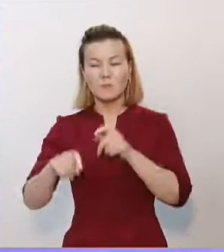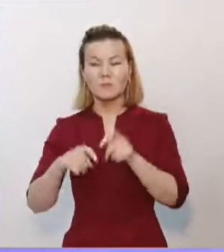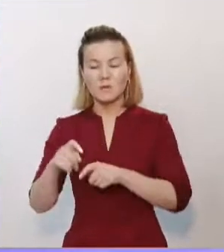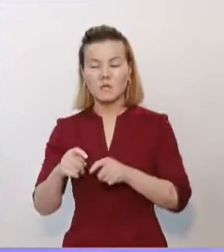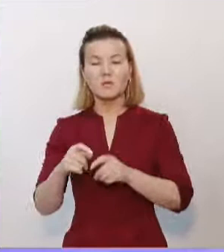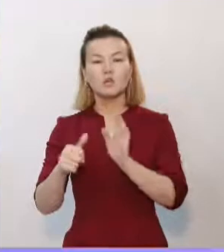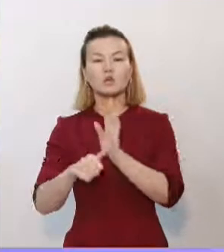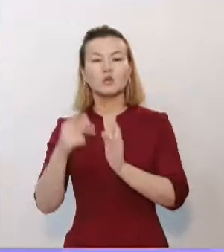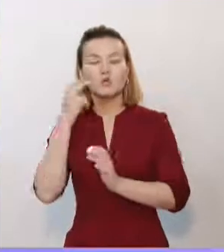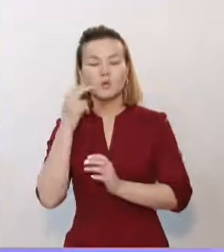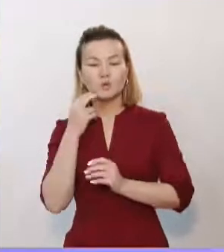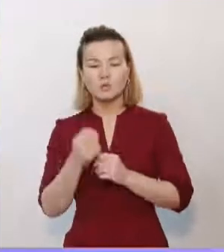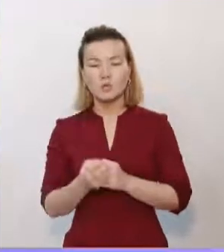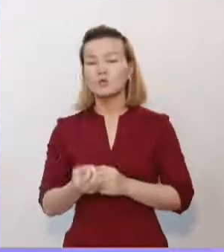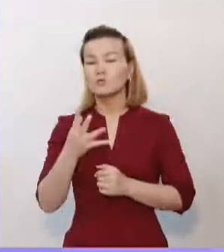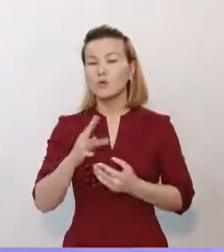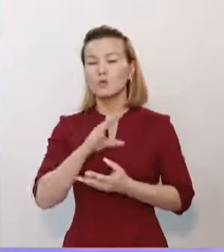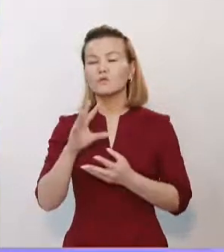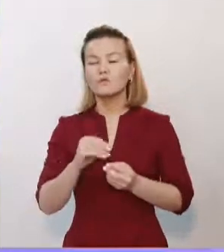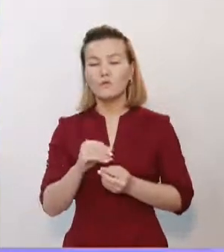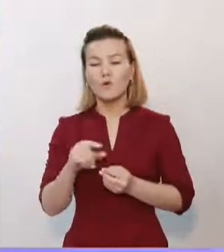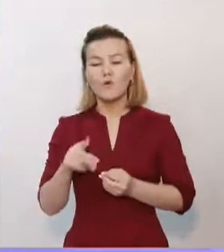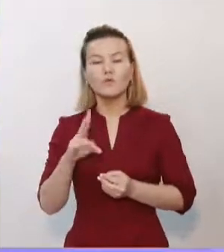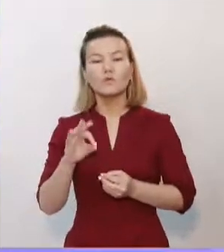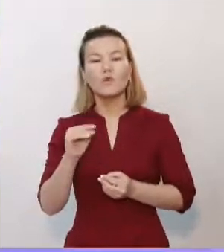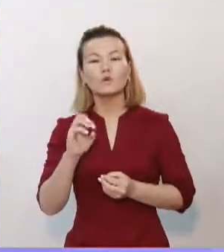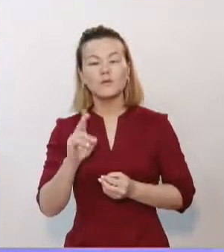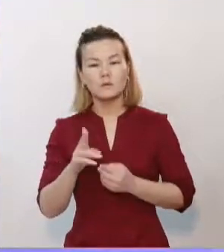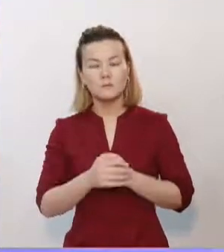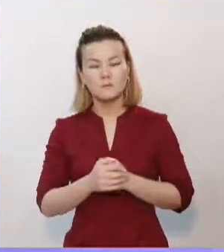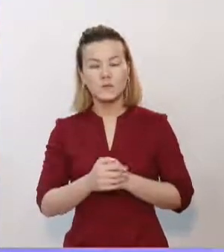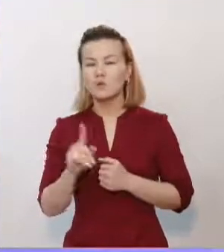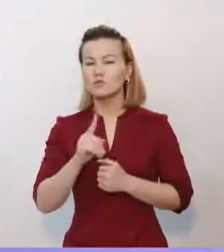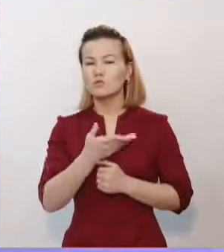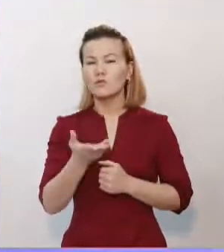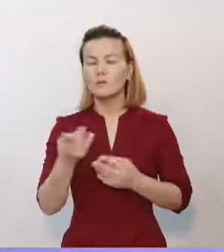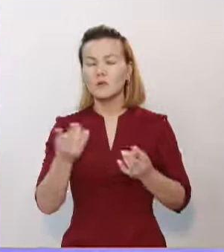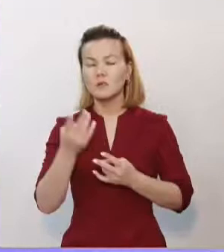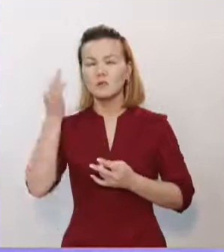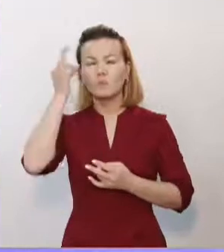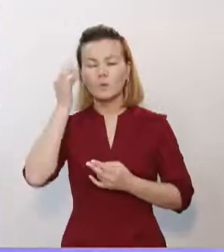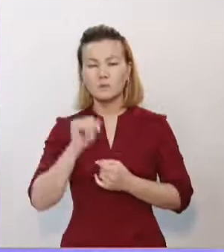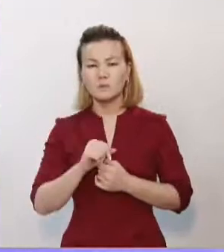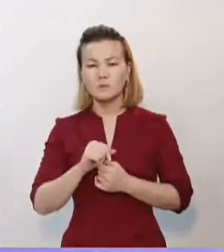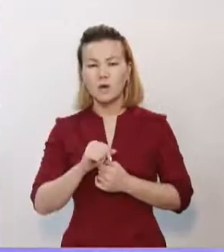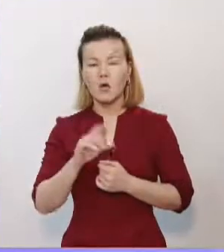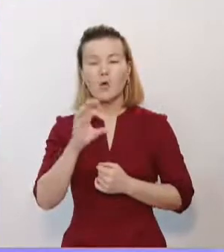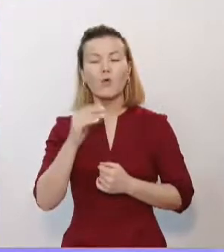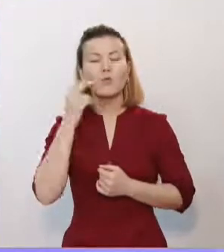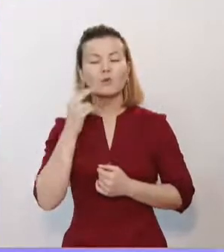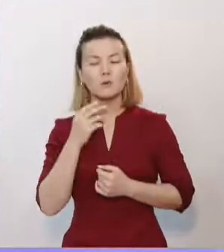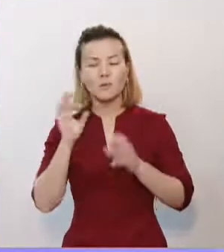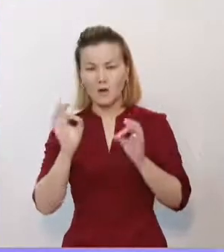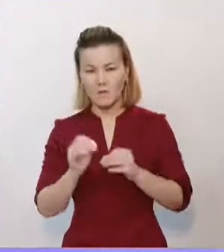6 кошек. Сколько всего у них ножек? Что вам надо вспомнить о кошках?